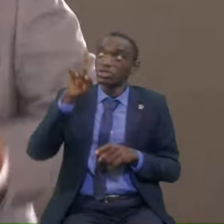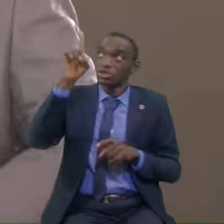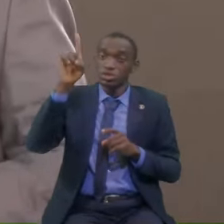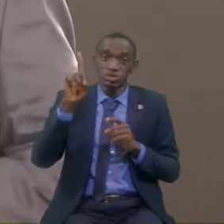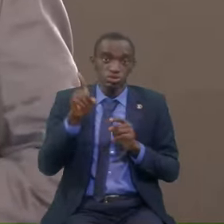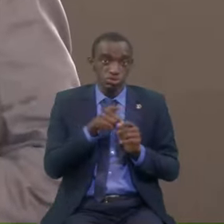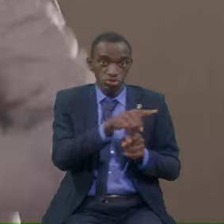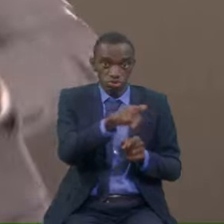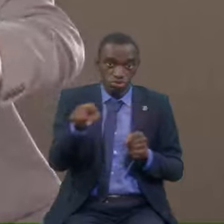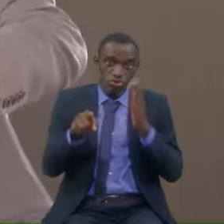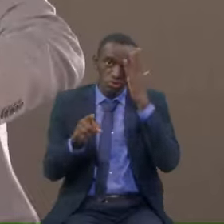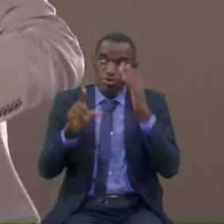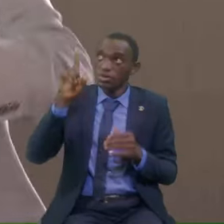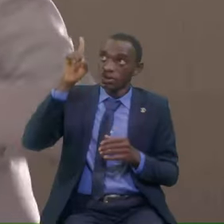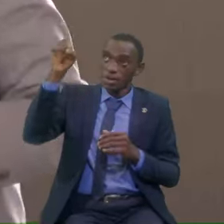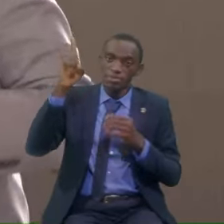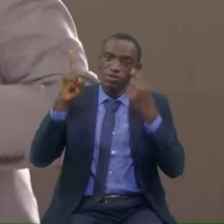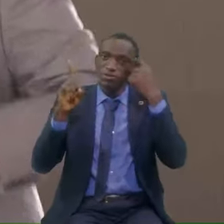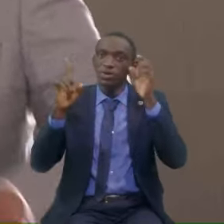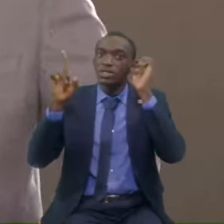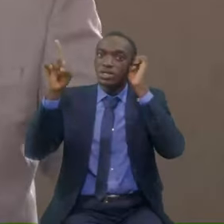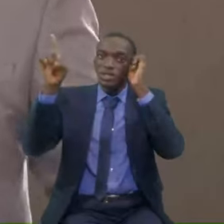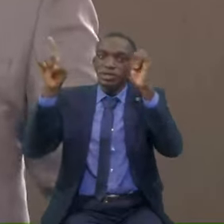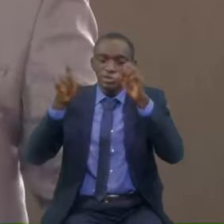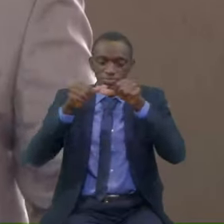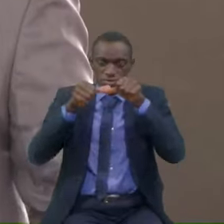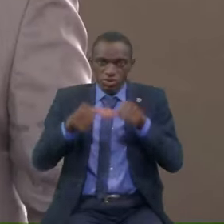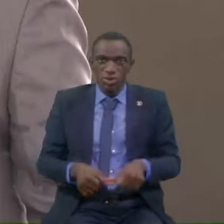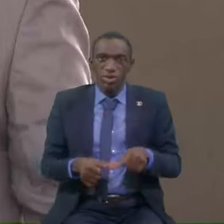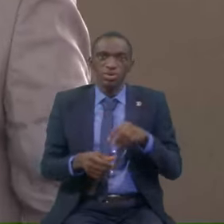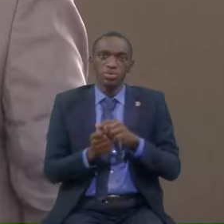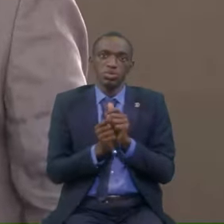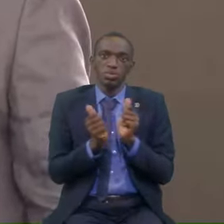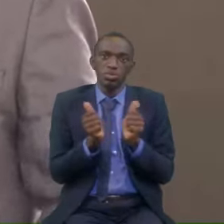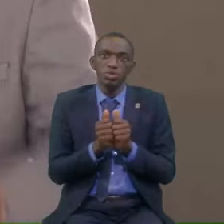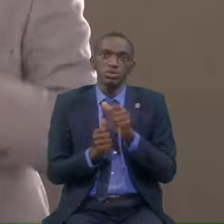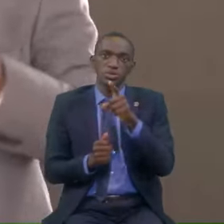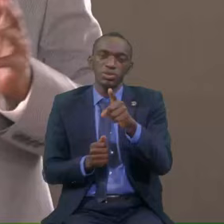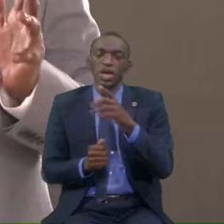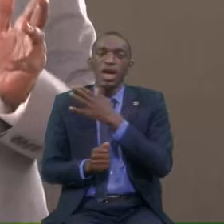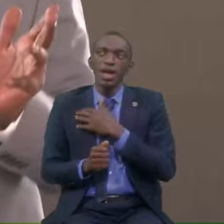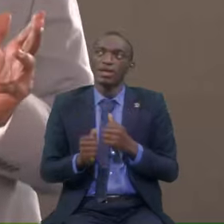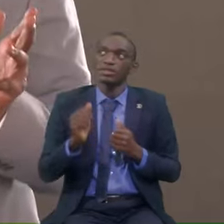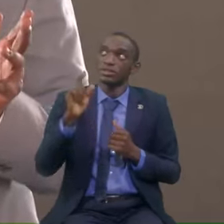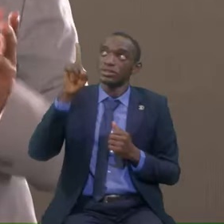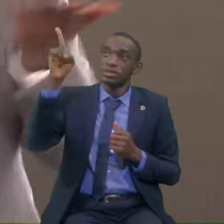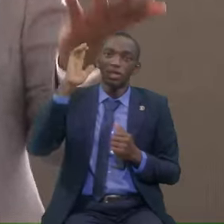avec vous. Cela a déjà eu lieu, il demeure avec vous et il sera en